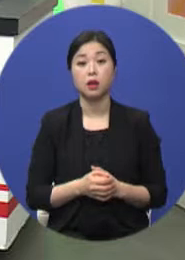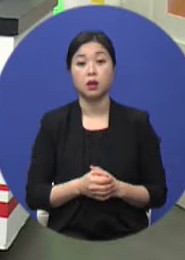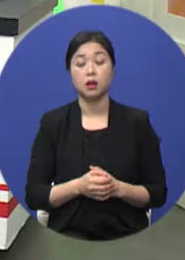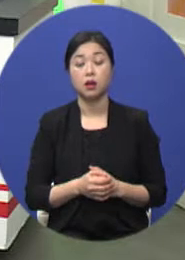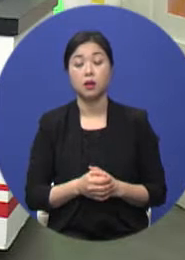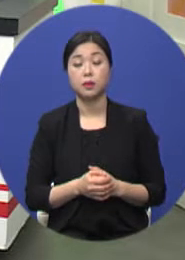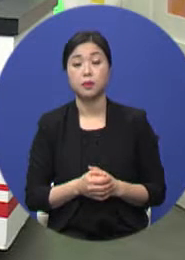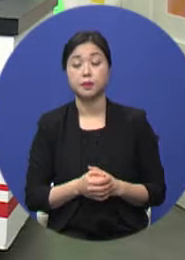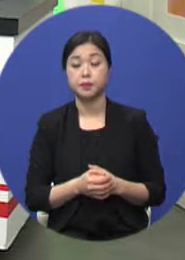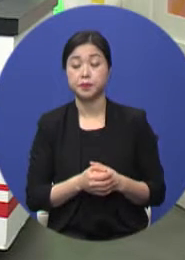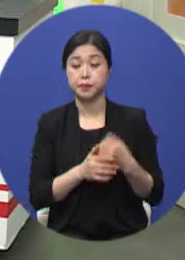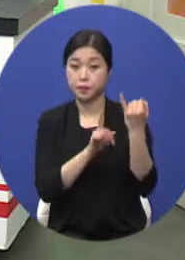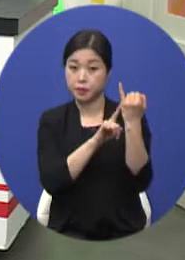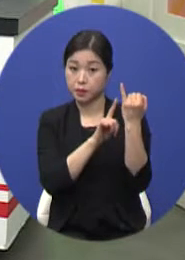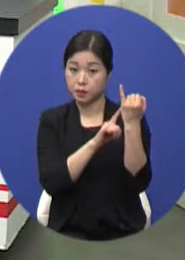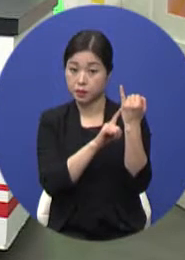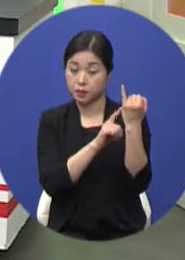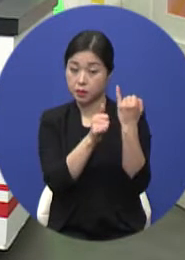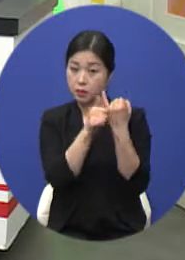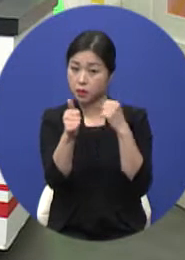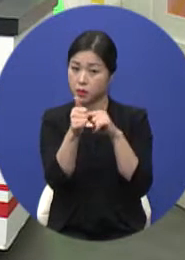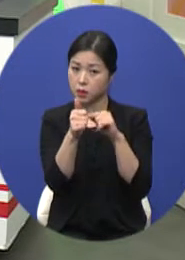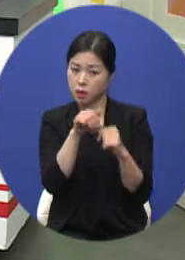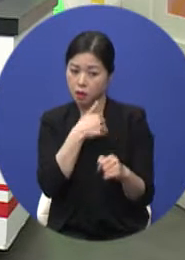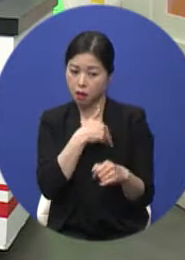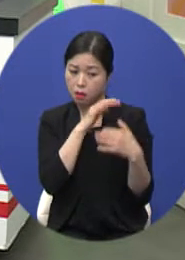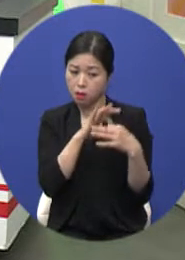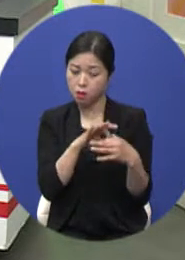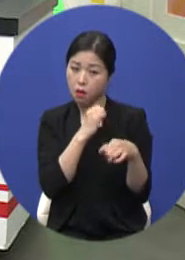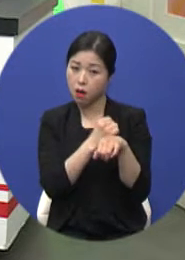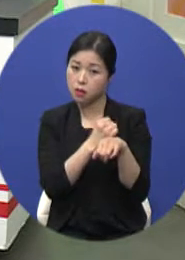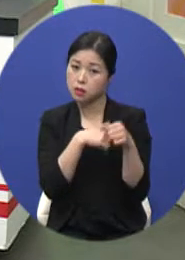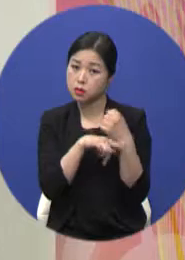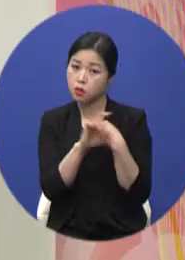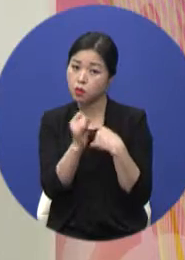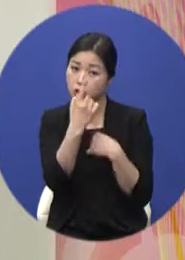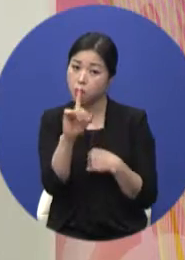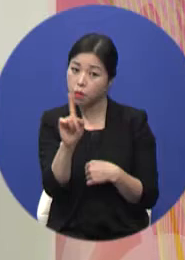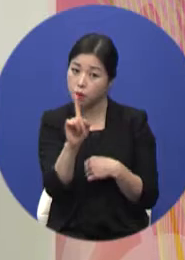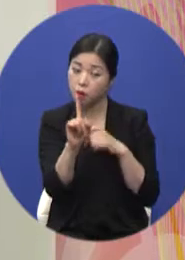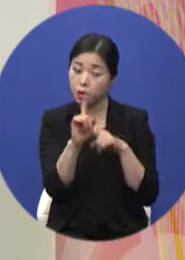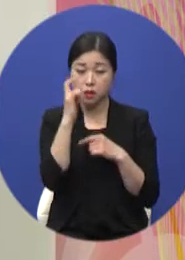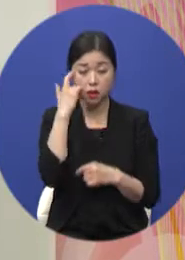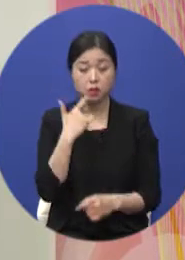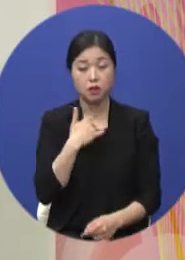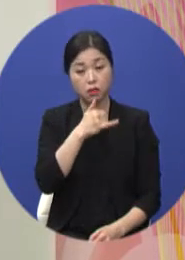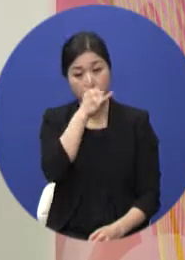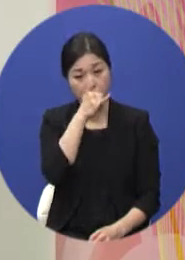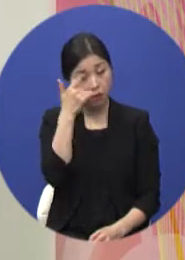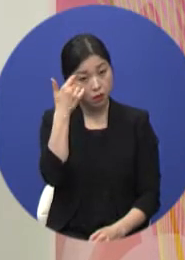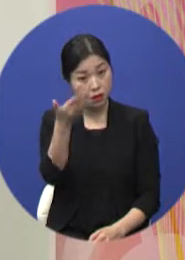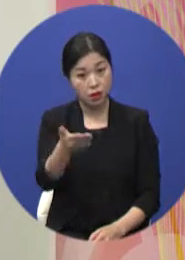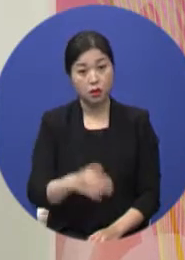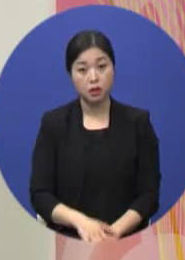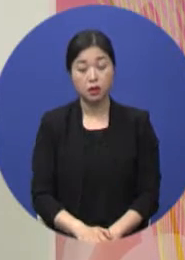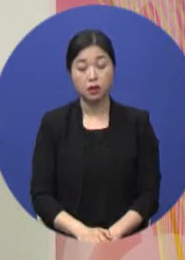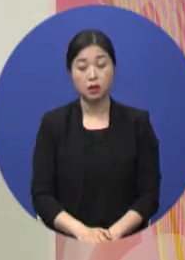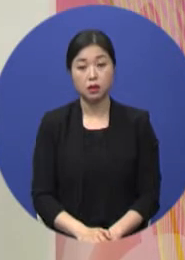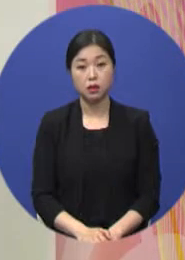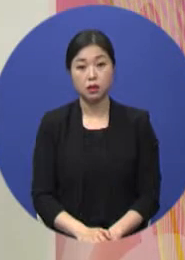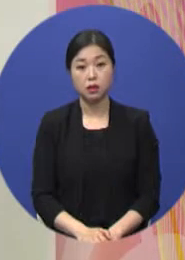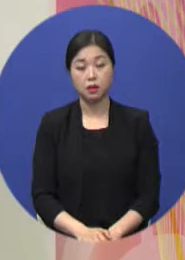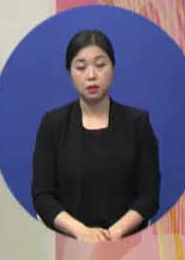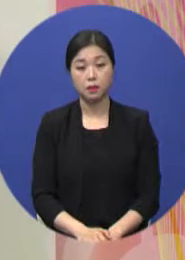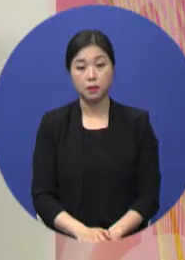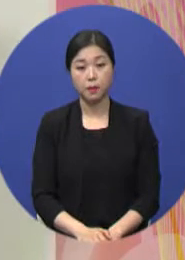주신 분이 그 신랑이 왜 이렇게 자꾸 바람을 피는지 혹시 원인이 뭔지는 한번 생각해 보셨는지 한번 궁금합니다. 그러니까 뭐